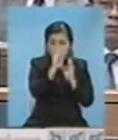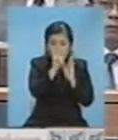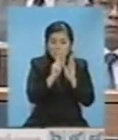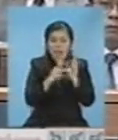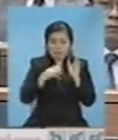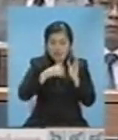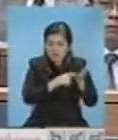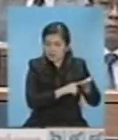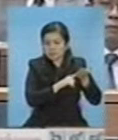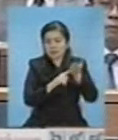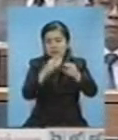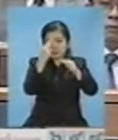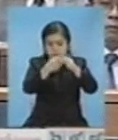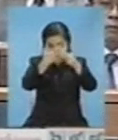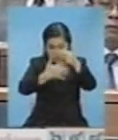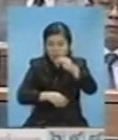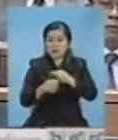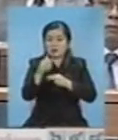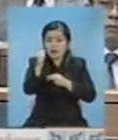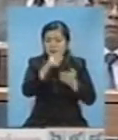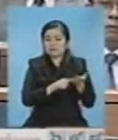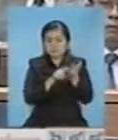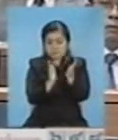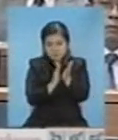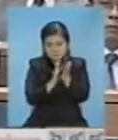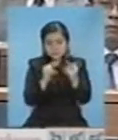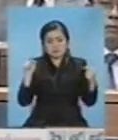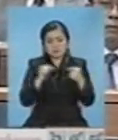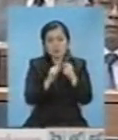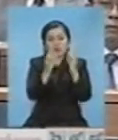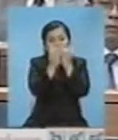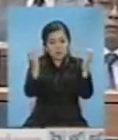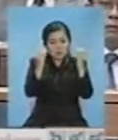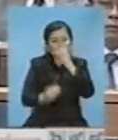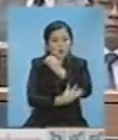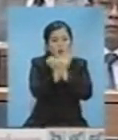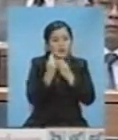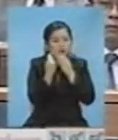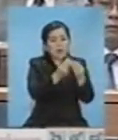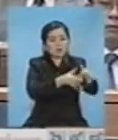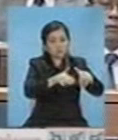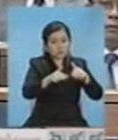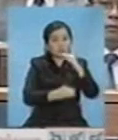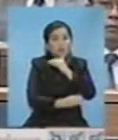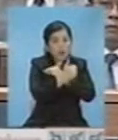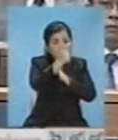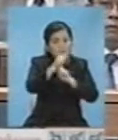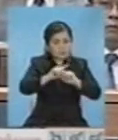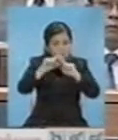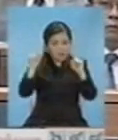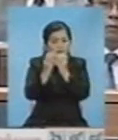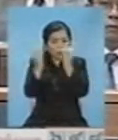ยกย่องชมเชยว่านั่นคือรัฐธรรมนูญที่เปิดโอกาสให้ประชาชนมีส่วนร่วมแต่พอมาปี50เราเปิดกว้างกว่านั้